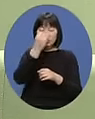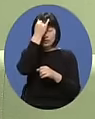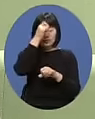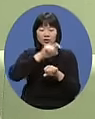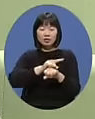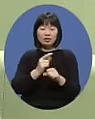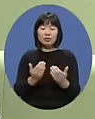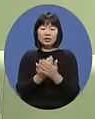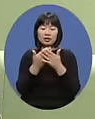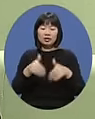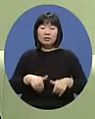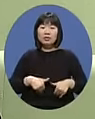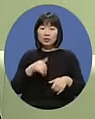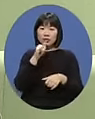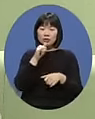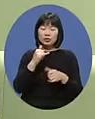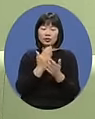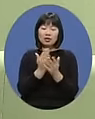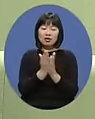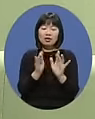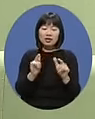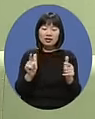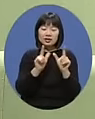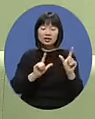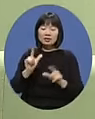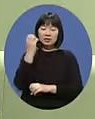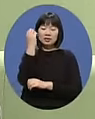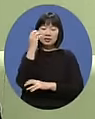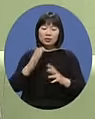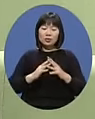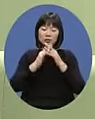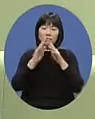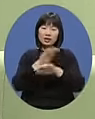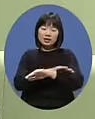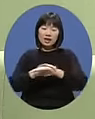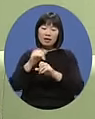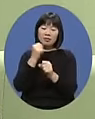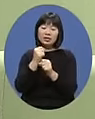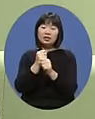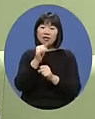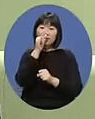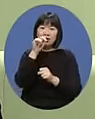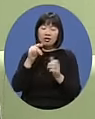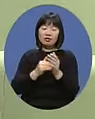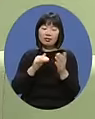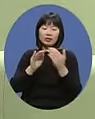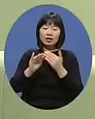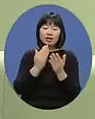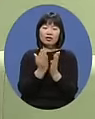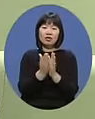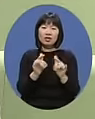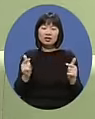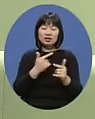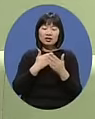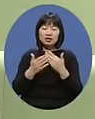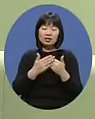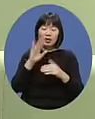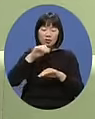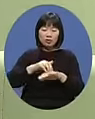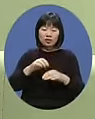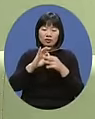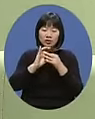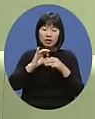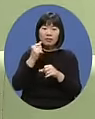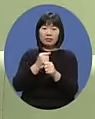좀 발달을 해야 되고 뭐 이런 기타 등등의 삶의 기초적인 공사가 좀 맺어지면 그 이후에 여러 가지 경험, 그 훈련을 통해서